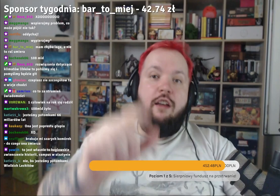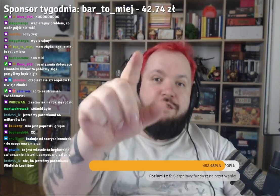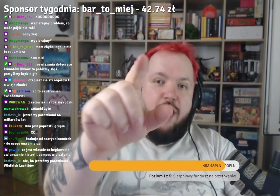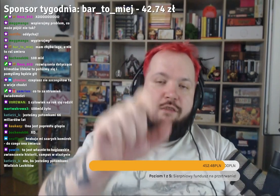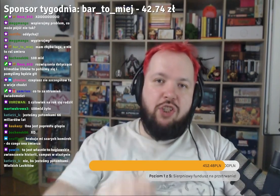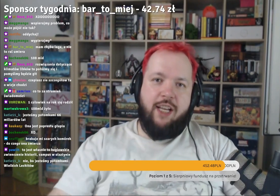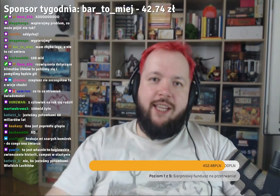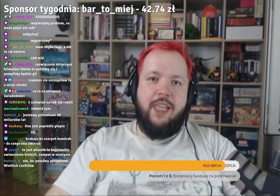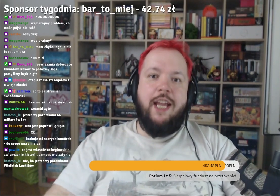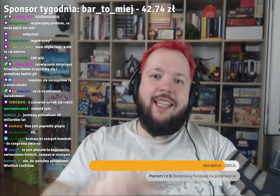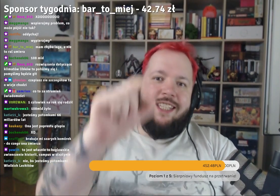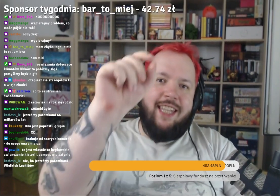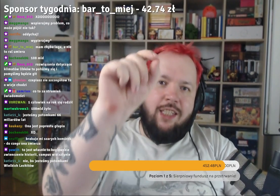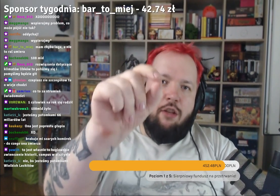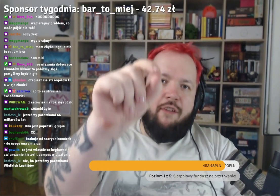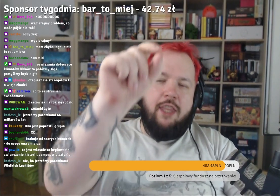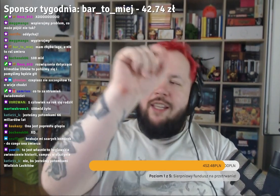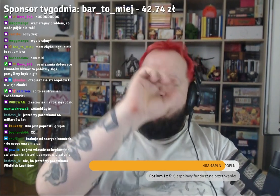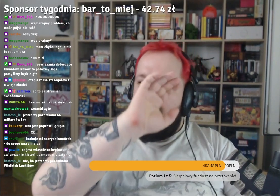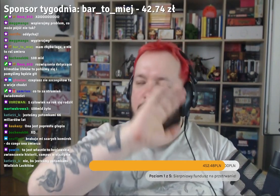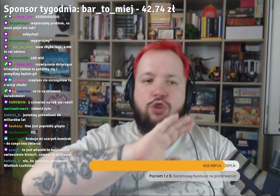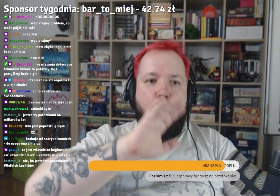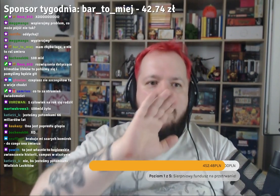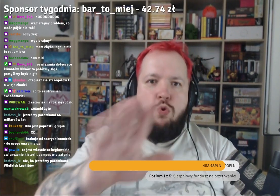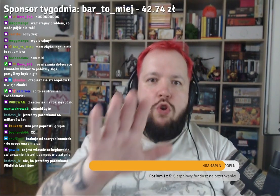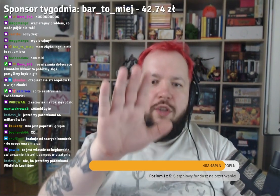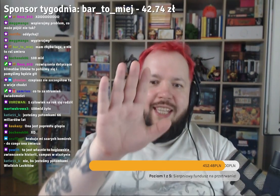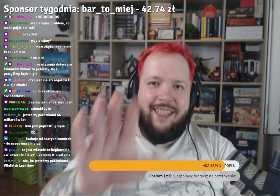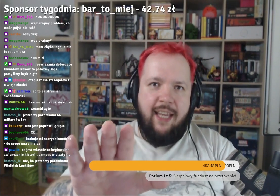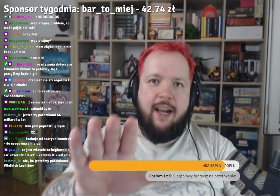spoko. Wiesz, jaka jest zdecydowanie... Wiesz, jaka jest